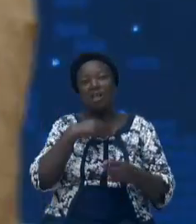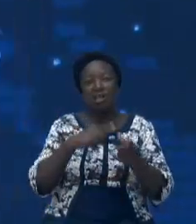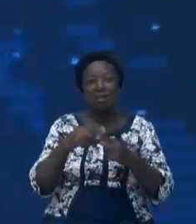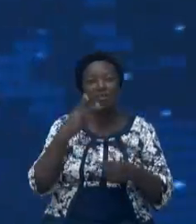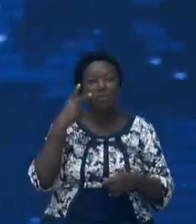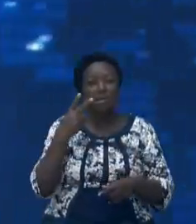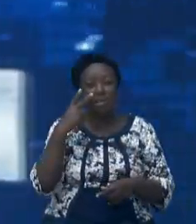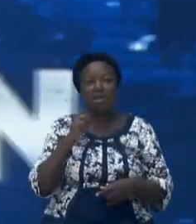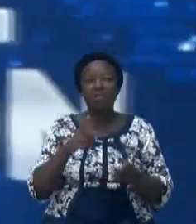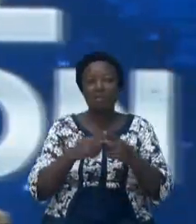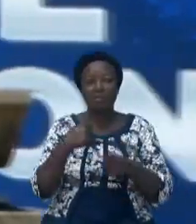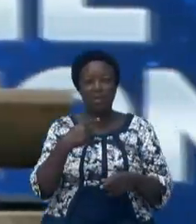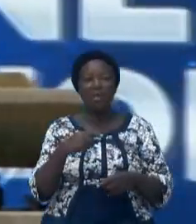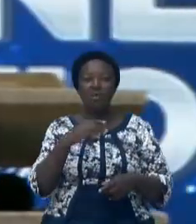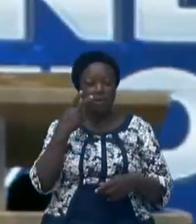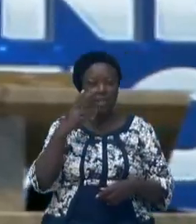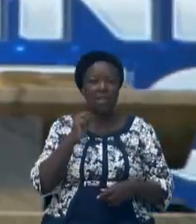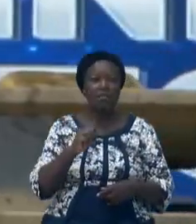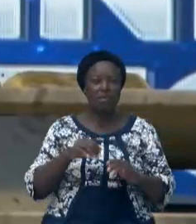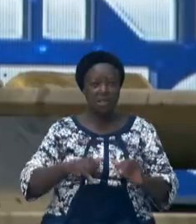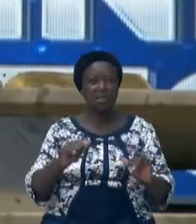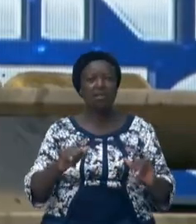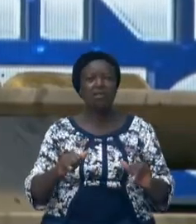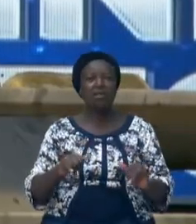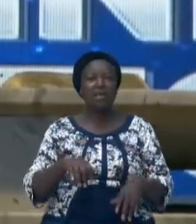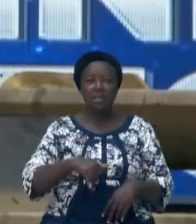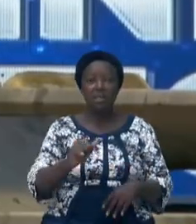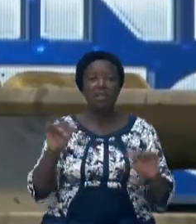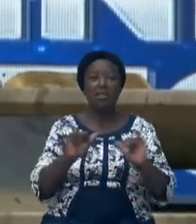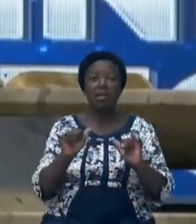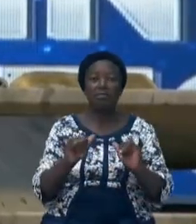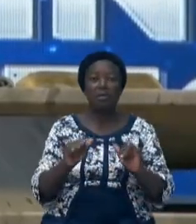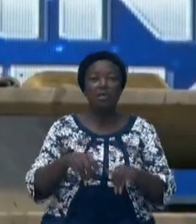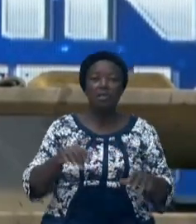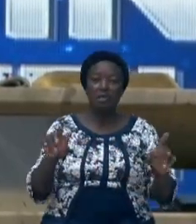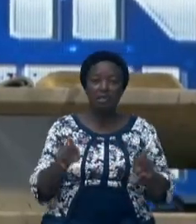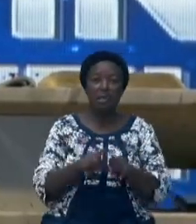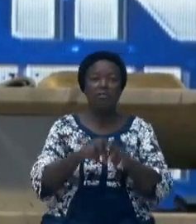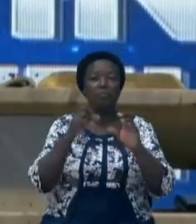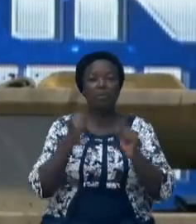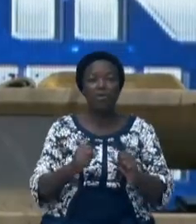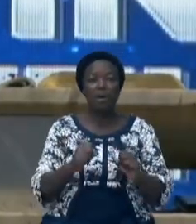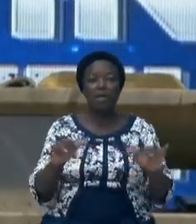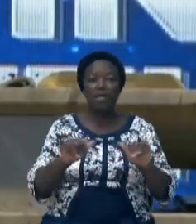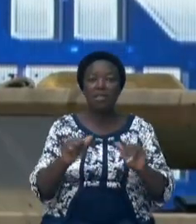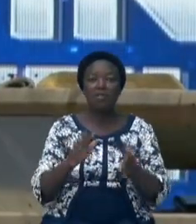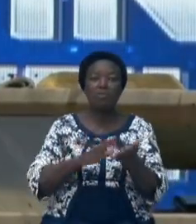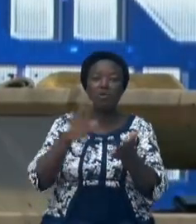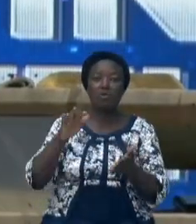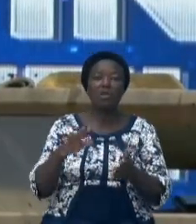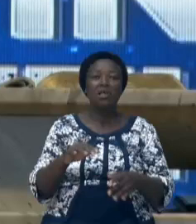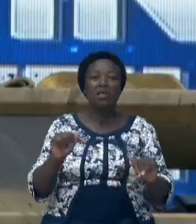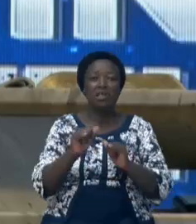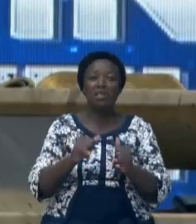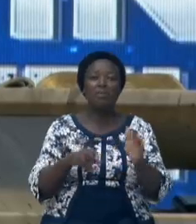l'éternité nous le verrons face à face et nous étudierons tient toujours le même la mer puissance 1